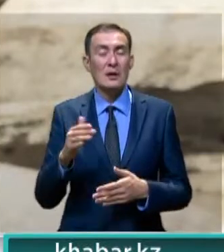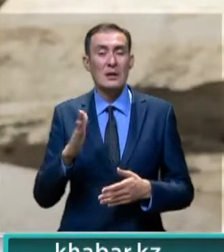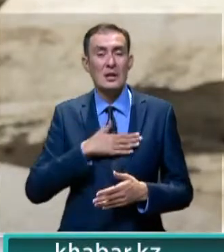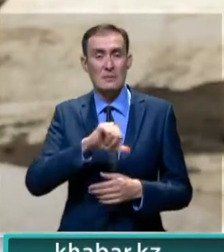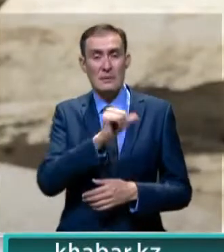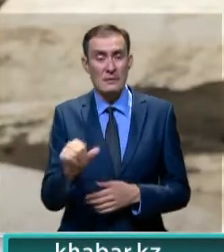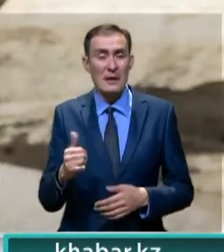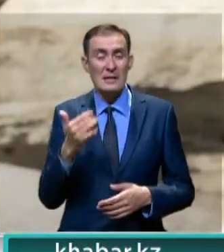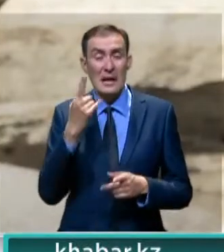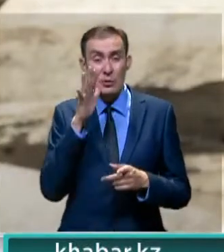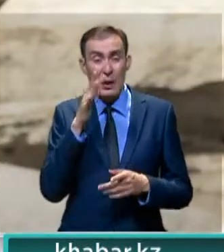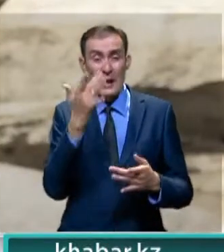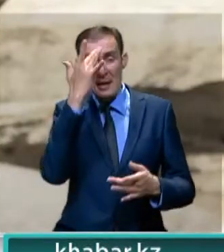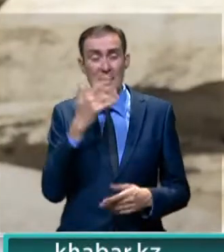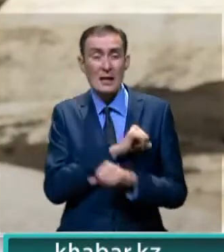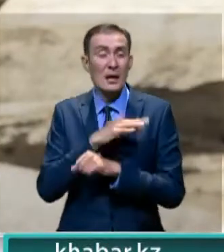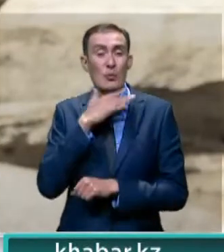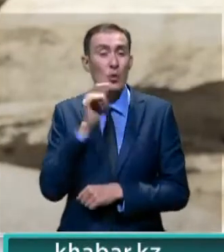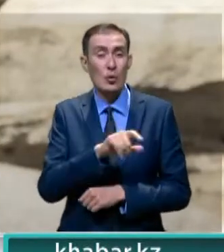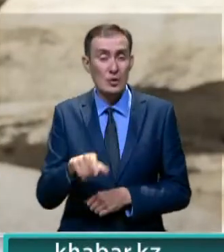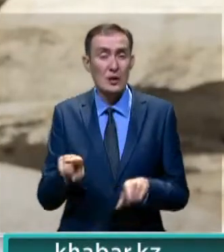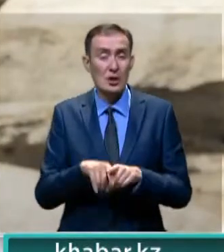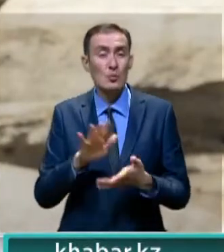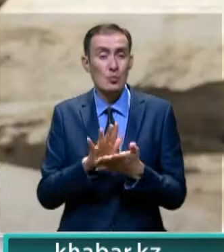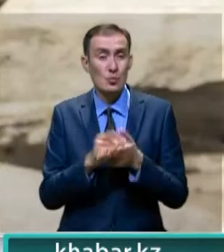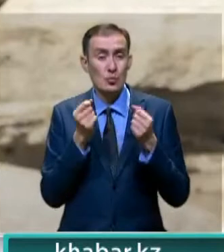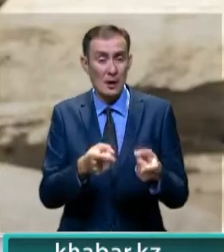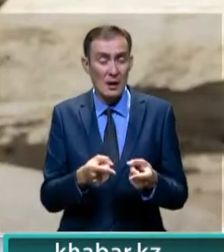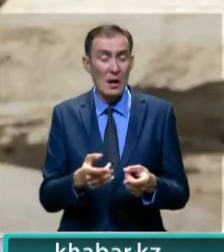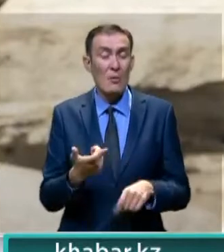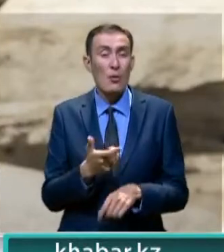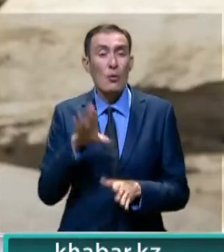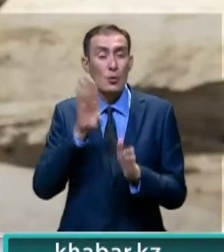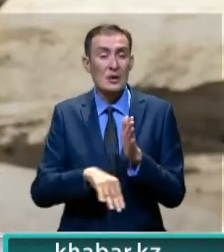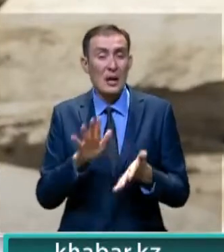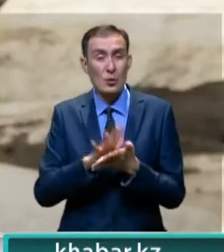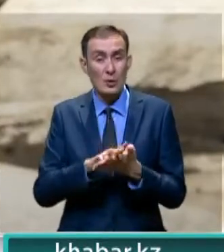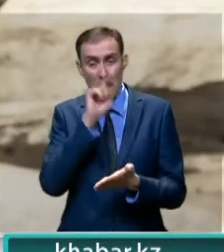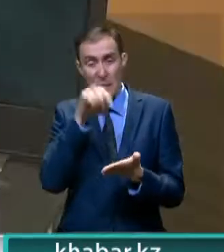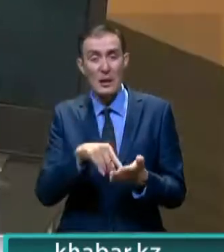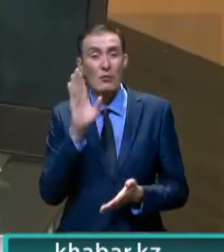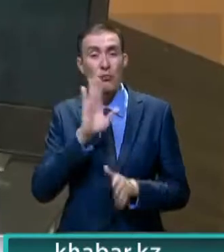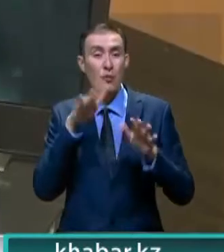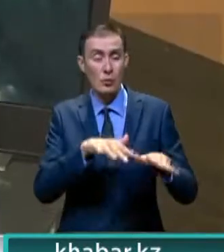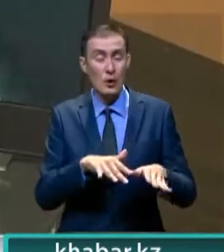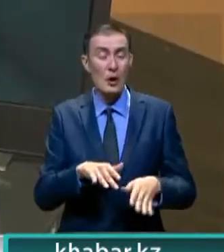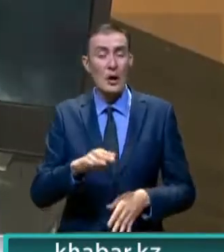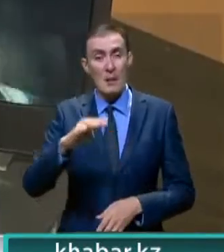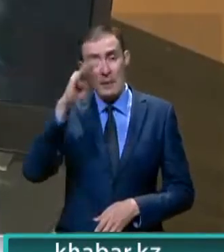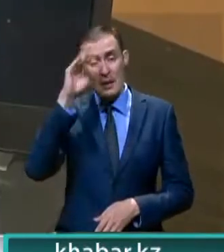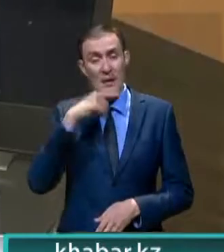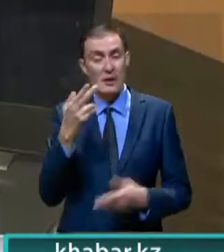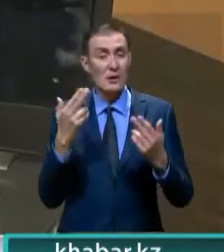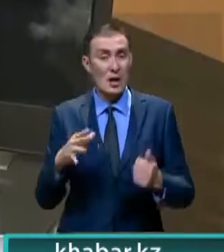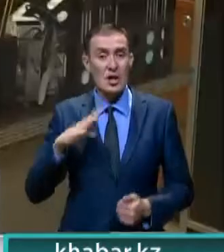Саиншапагатов. Здесь за сезон отдыхает много людей, столько же и мусора. Ужаснее всего, когда эти отходы оказываются в море. Юноша признается,